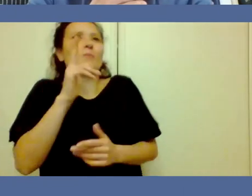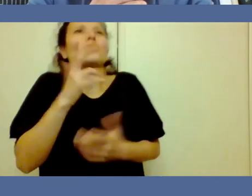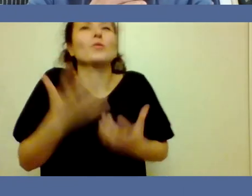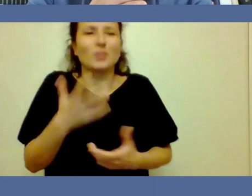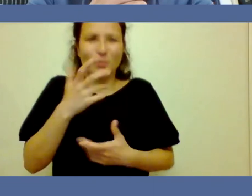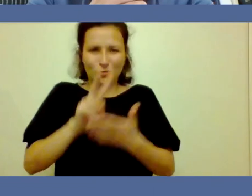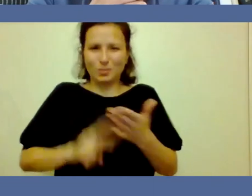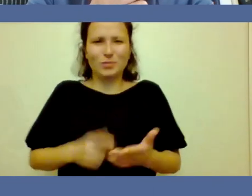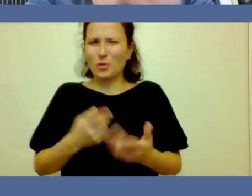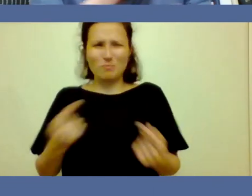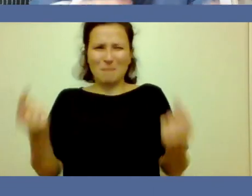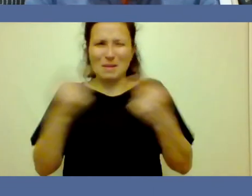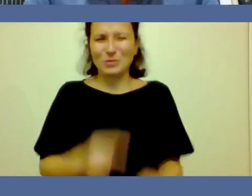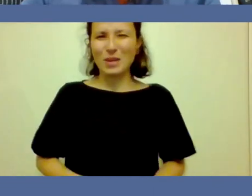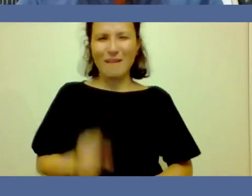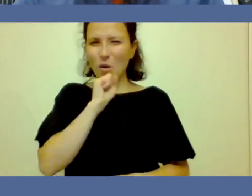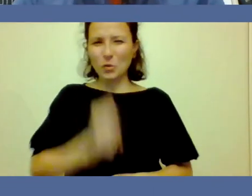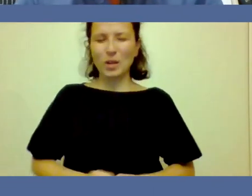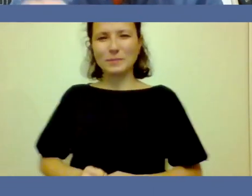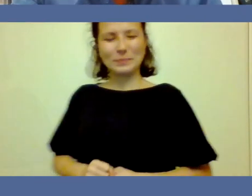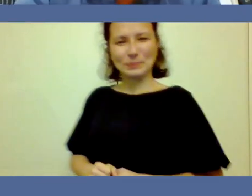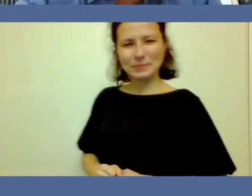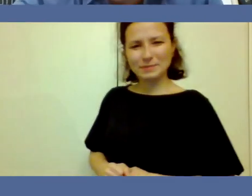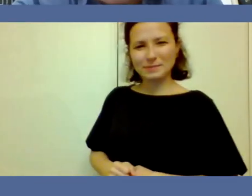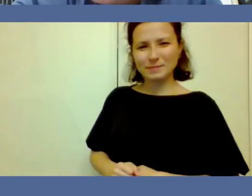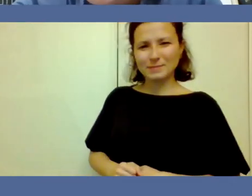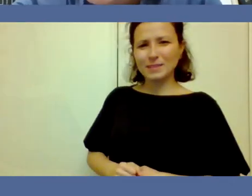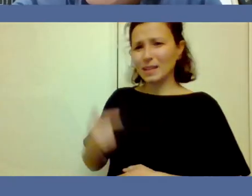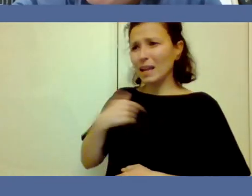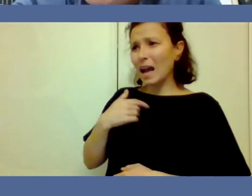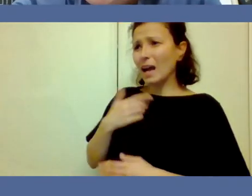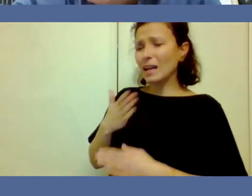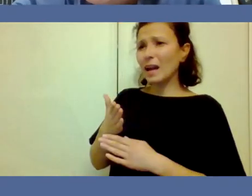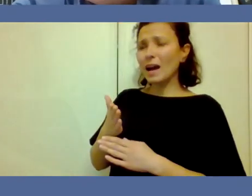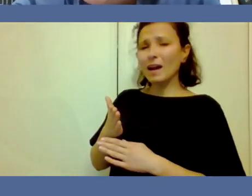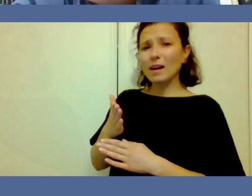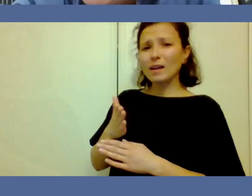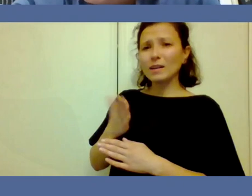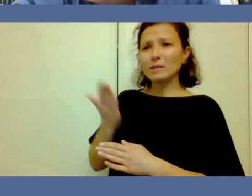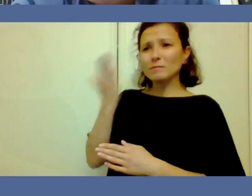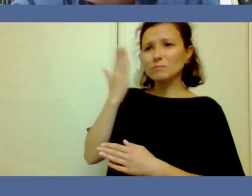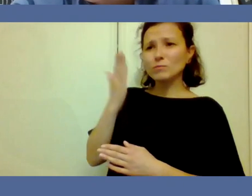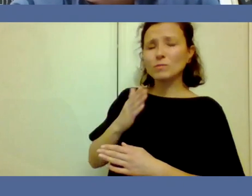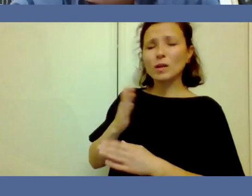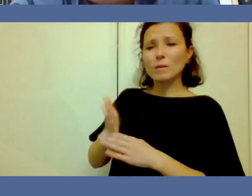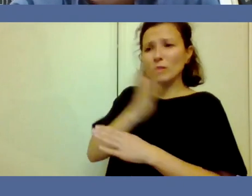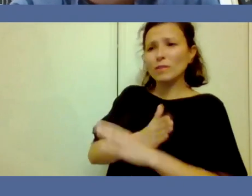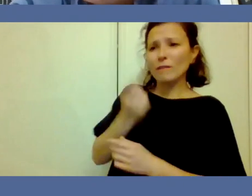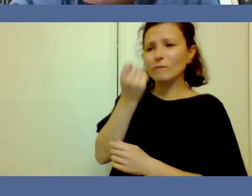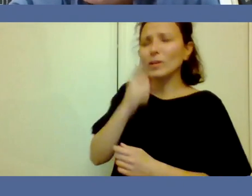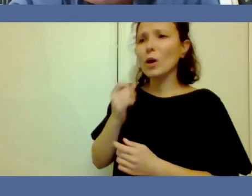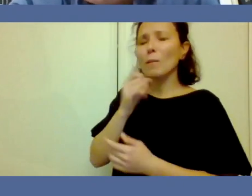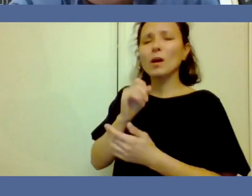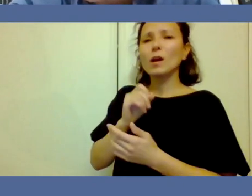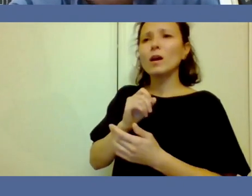ogóle się nie klasyfikuje. Ale ja pani przed momentem przeczytałem pana Piotra, który powiedział, że jest pani